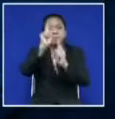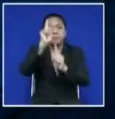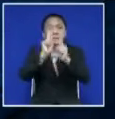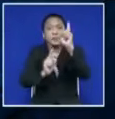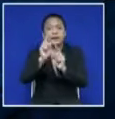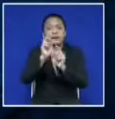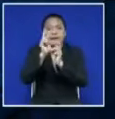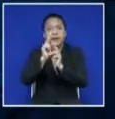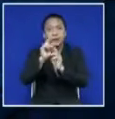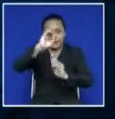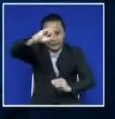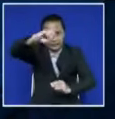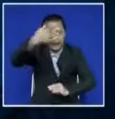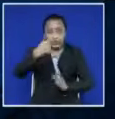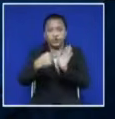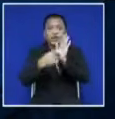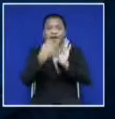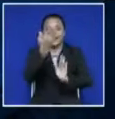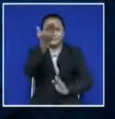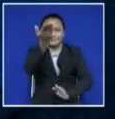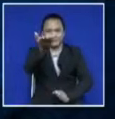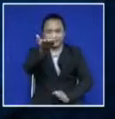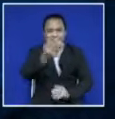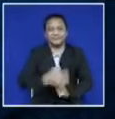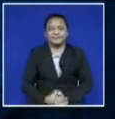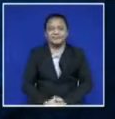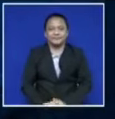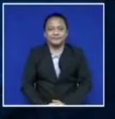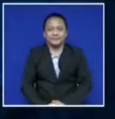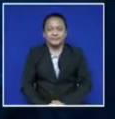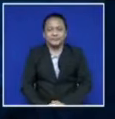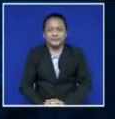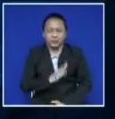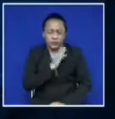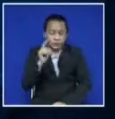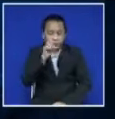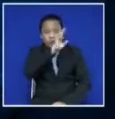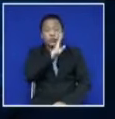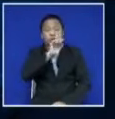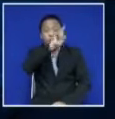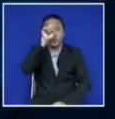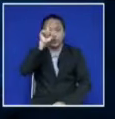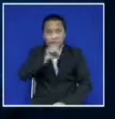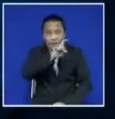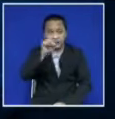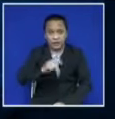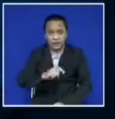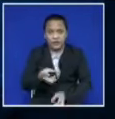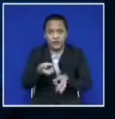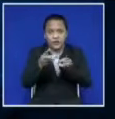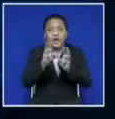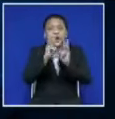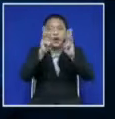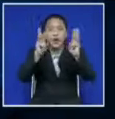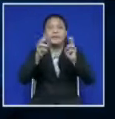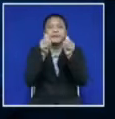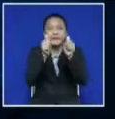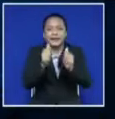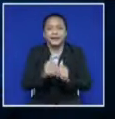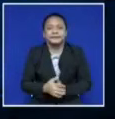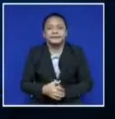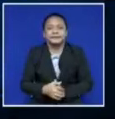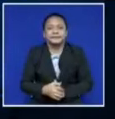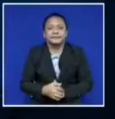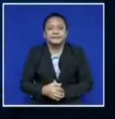http://covid19.radwithi.go.th ที่ขึ้นในหน้าจอเนี่ยนะคะก็ถ้าเราสงสัยนะคะก็เข้าไปในช่องทางในเว็บไซต์นี้ได้นะ